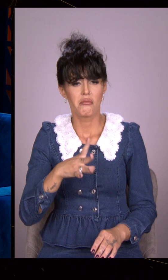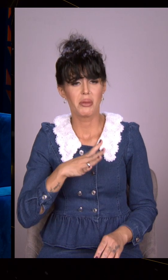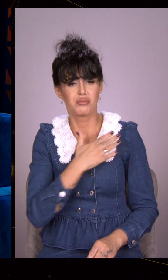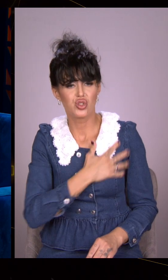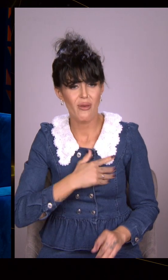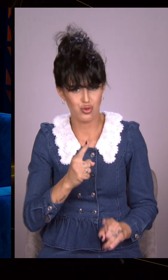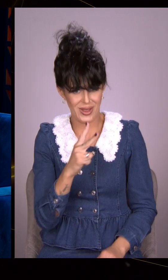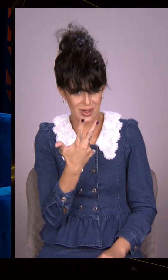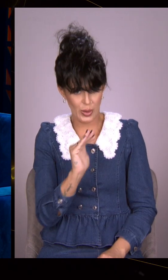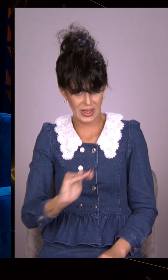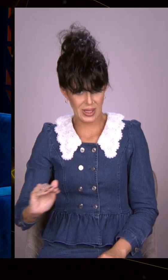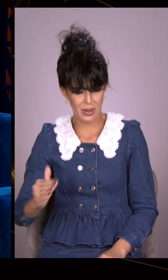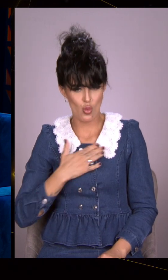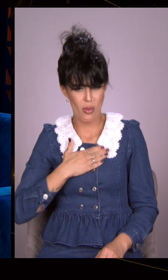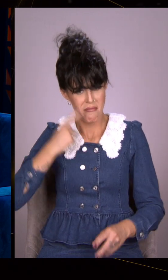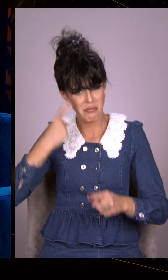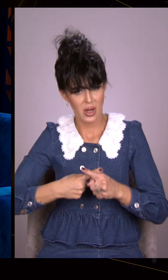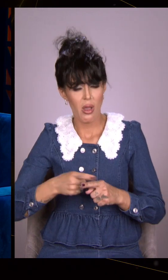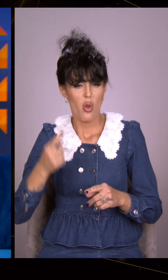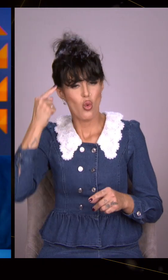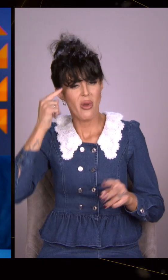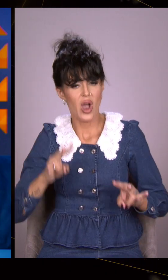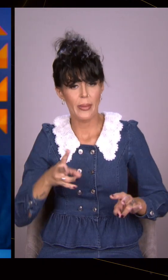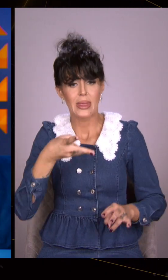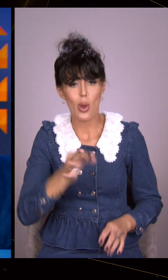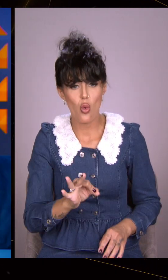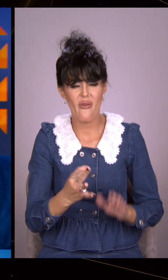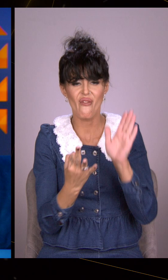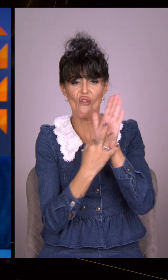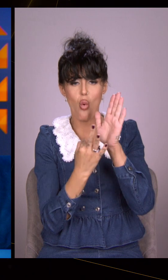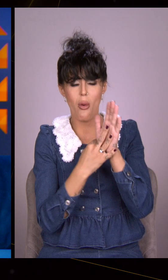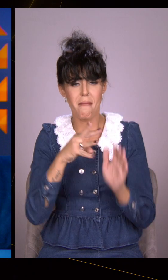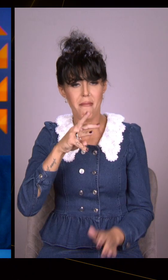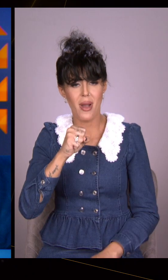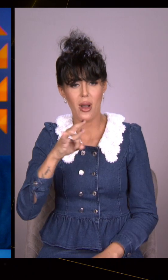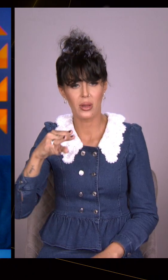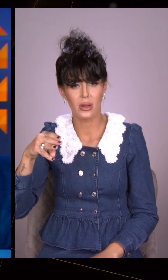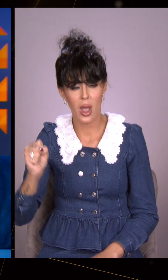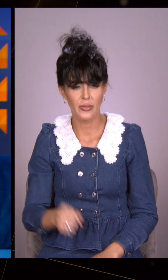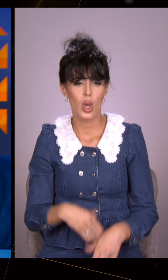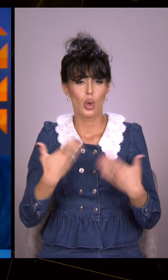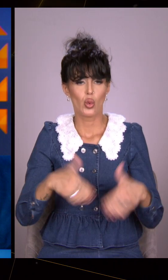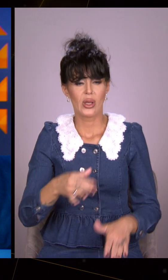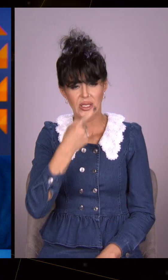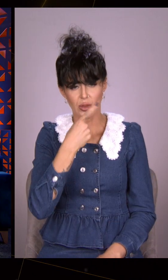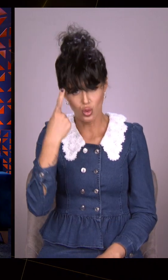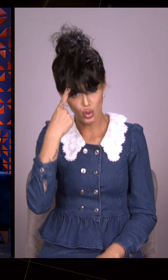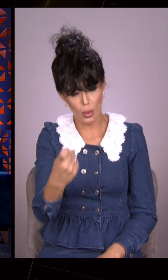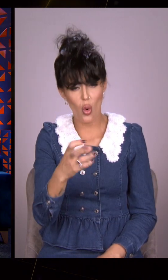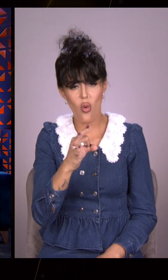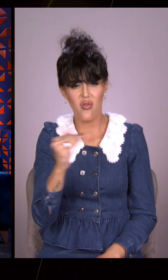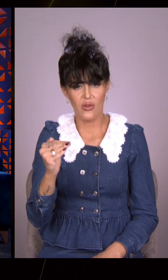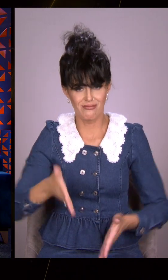дітей, і тому не виїжджали. Але вже 8 числа, 8 березня, вже дали офіційний зелений коридор, і